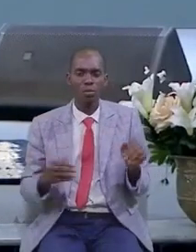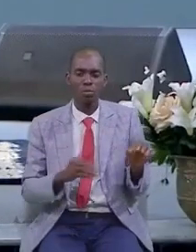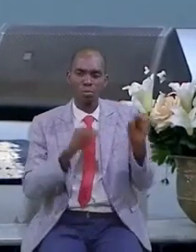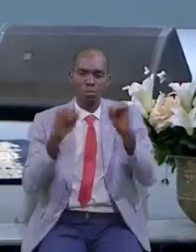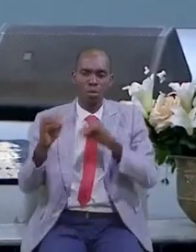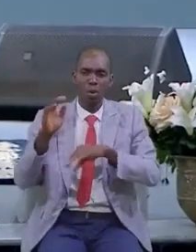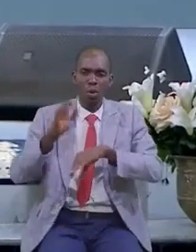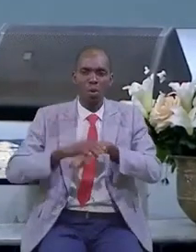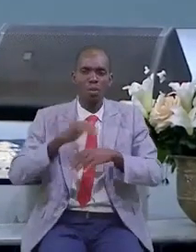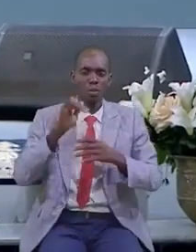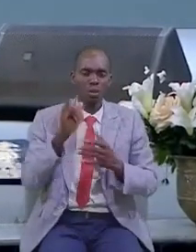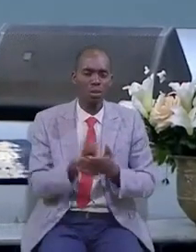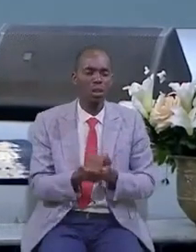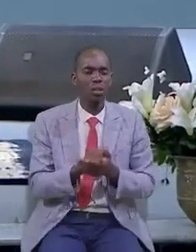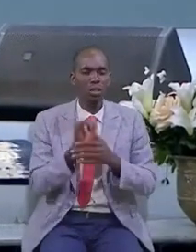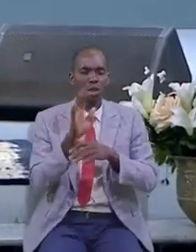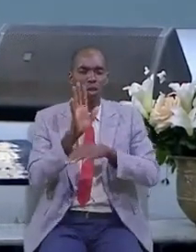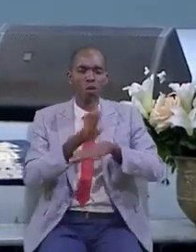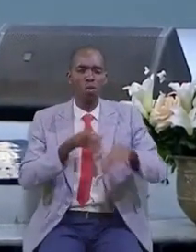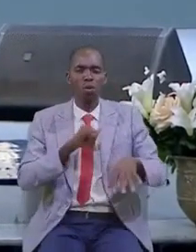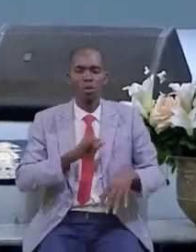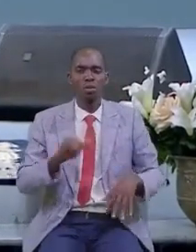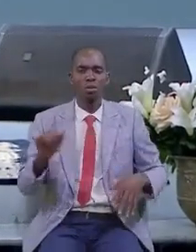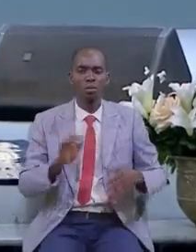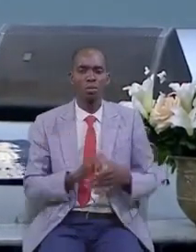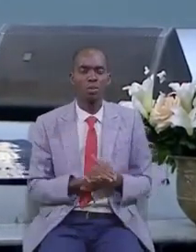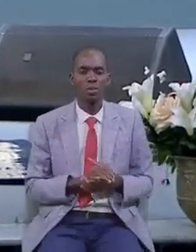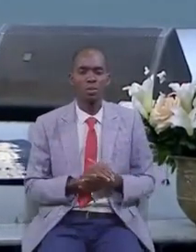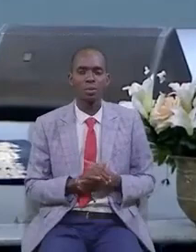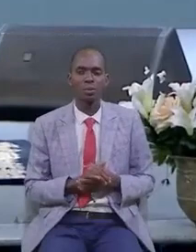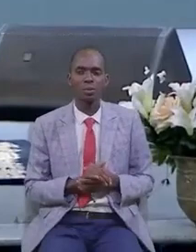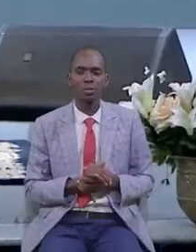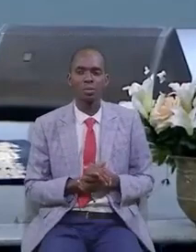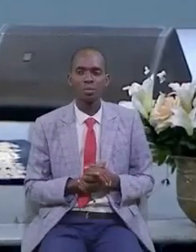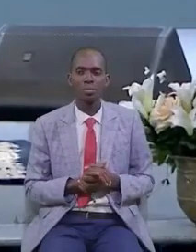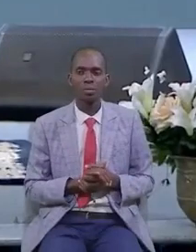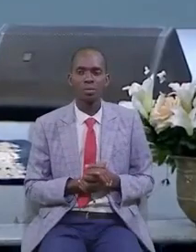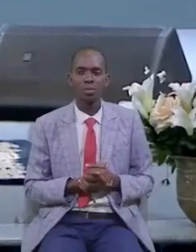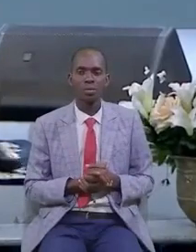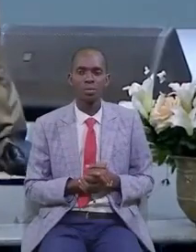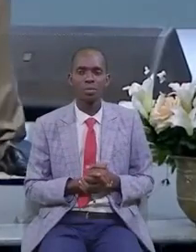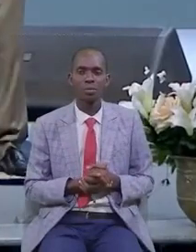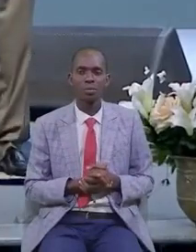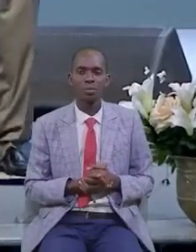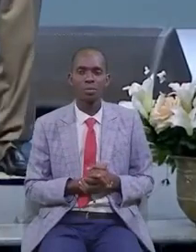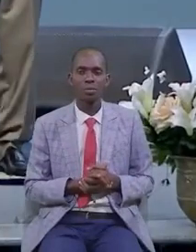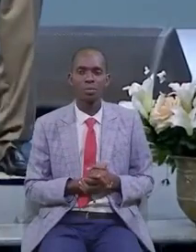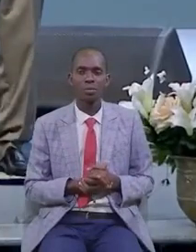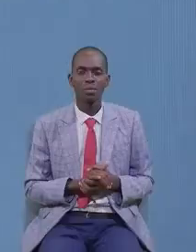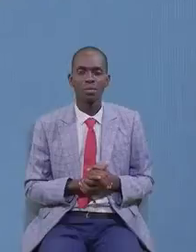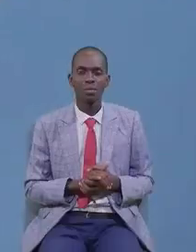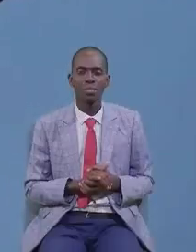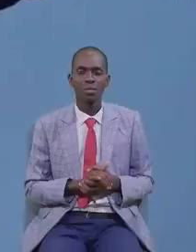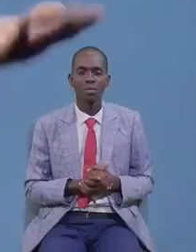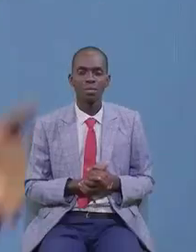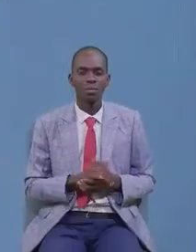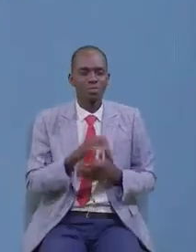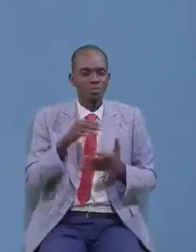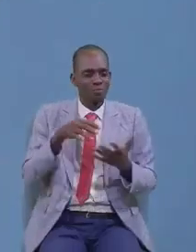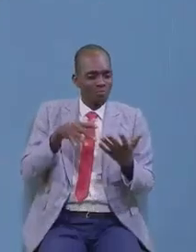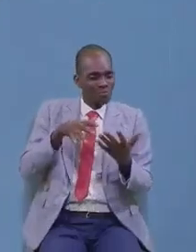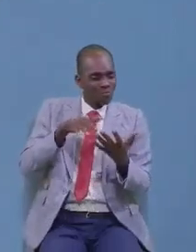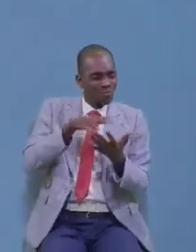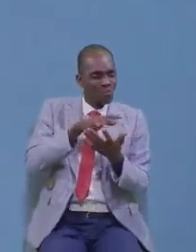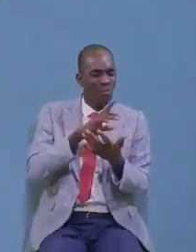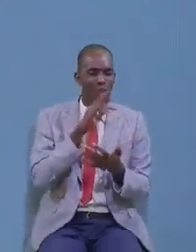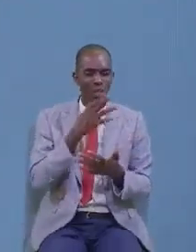calling? మీరు కలిగి ఉన్న నిధులు, మీరు కలిగి ఉన్న సమస్తమైన ఆధిక్యతలను ఆ పిలుపు మీద కేంద్రీకరించేలా చేస్తున్నారా? These are the things we need to